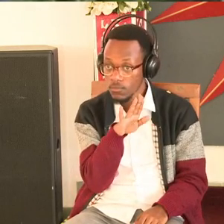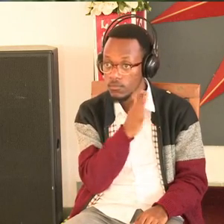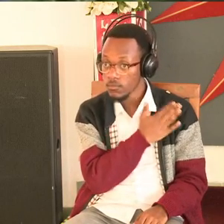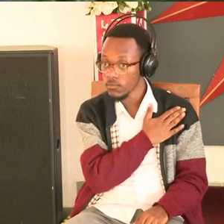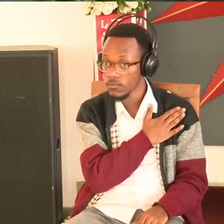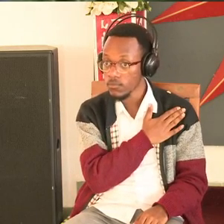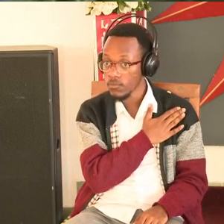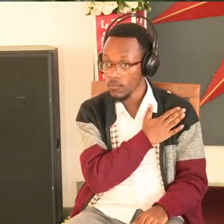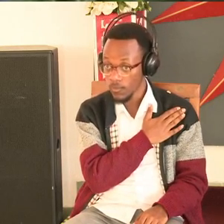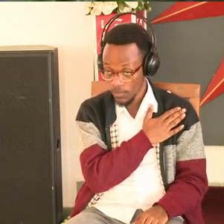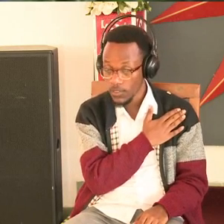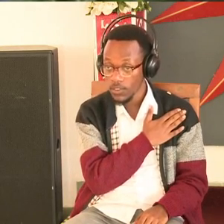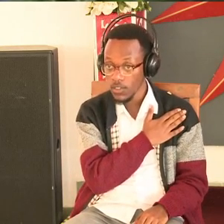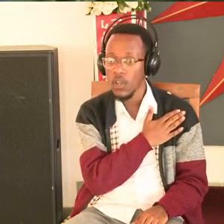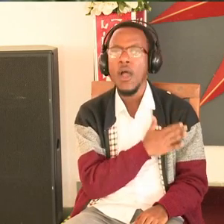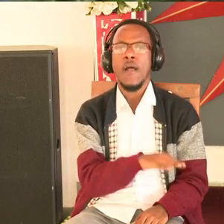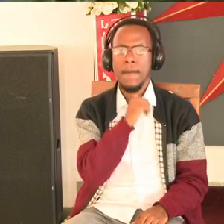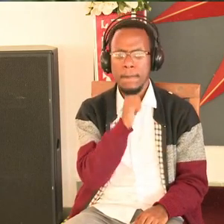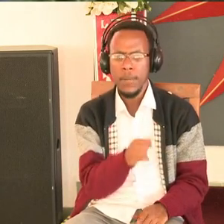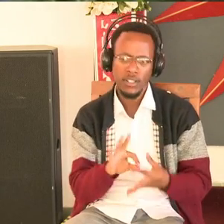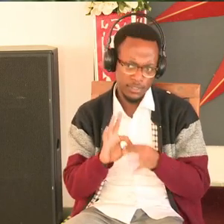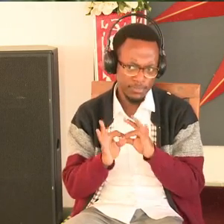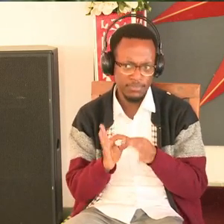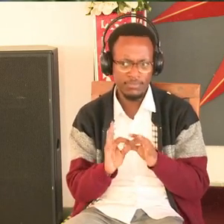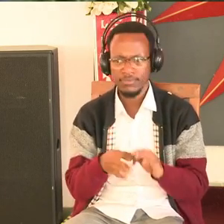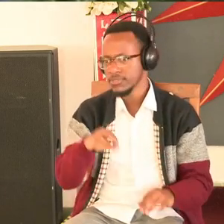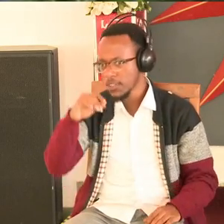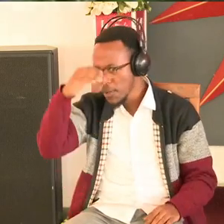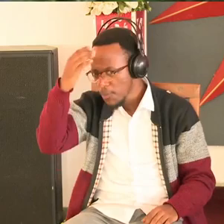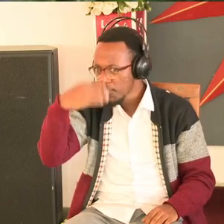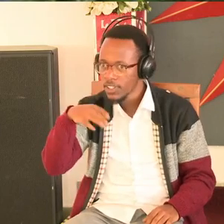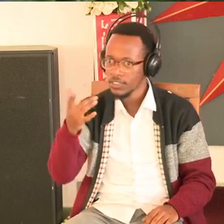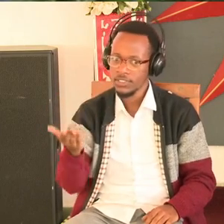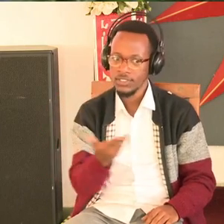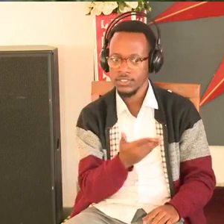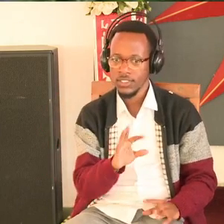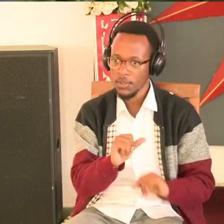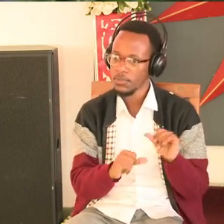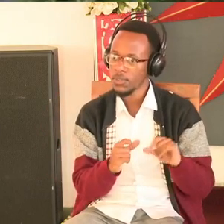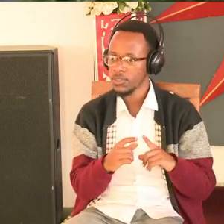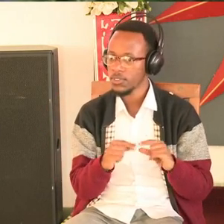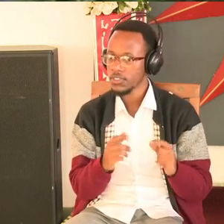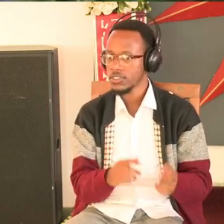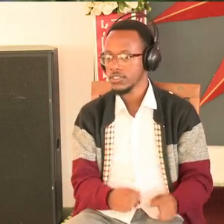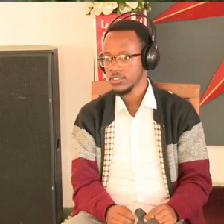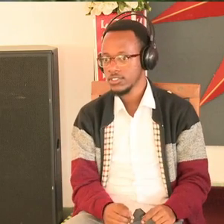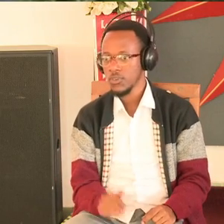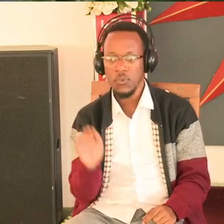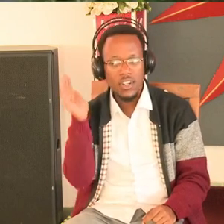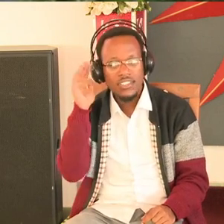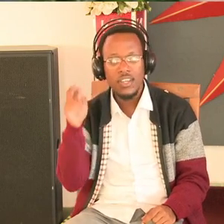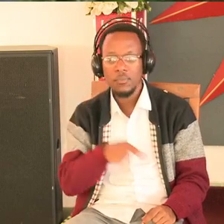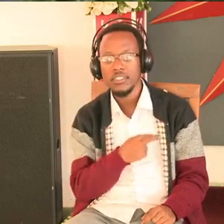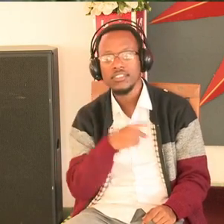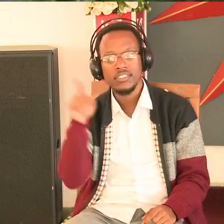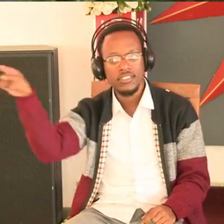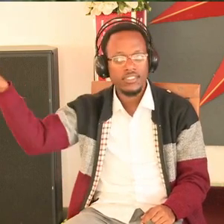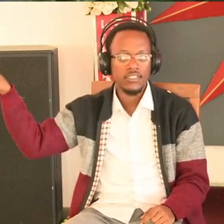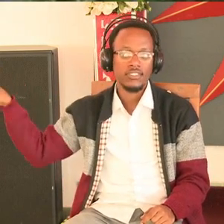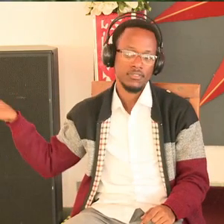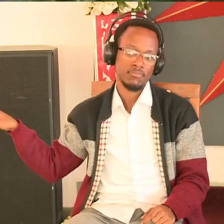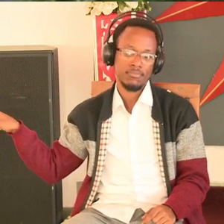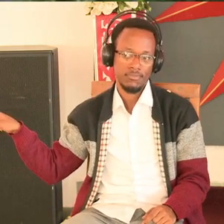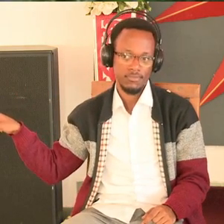ijambo rye risohoka mu kanwa ke ntabwo ari insobanuro z'abantu zishyirwa ku ijambo twumva mu madini